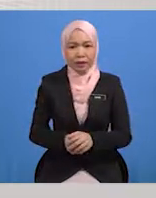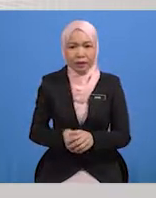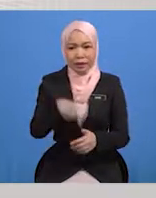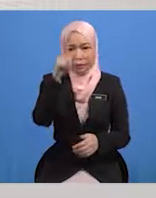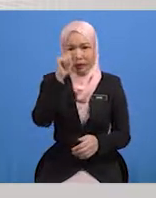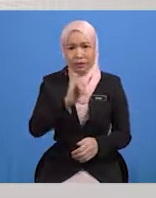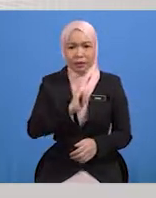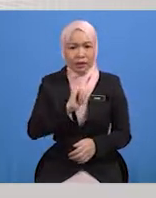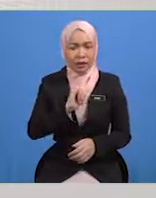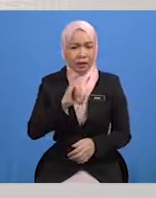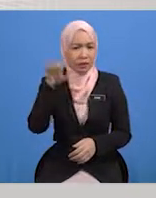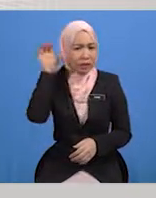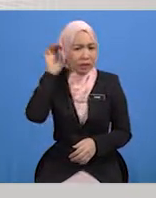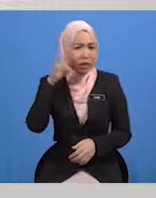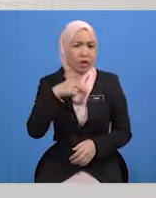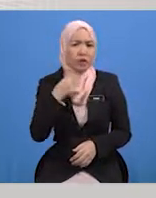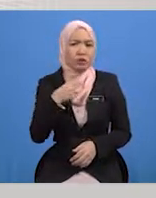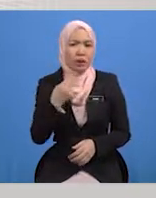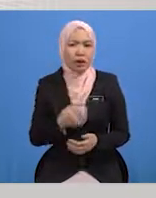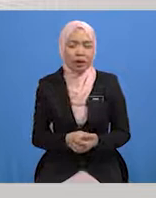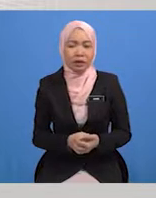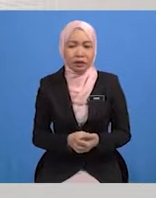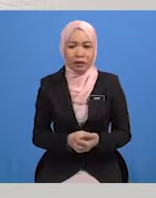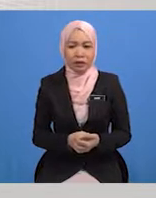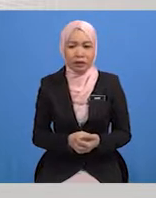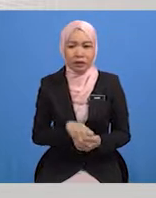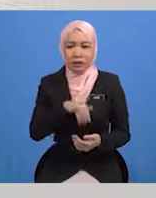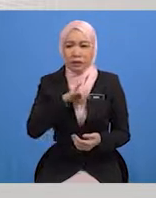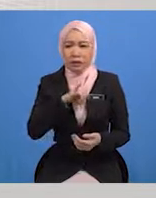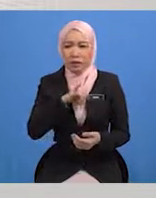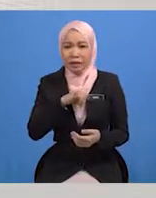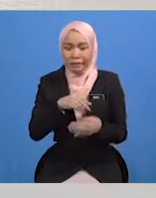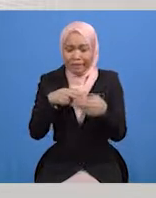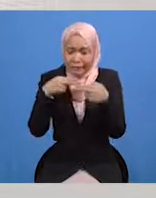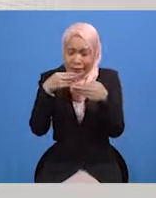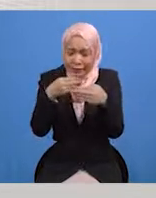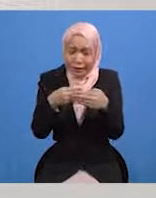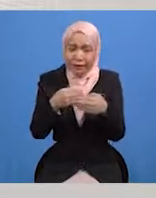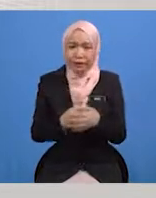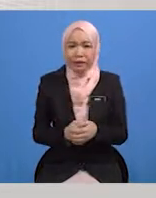dehem abang. Saya rasa hampirnya abang dengan saya.